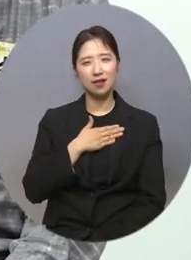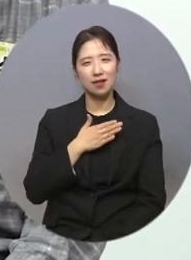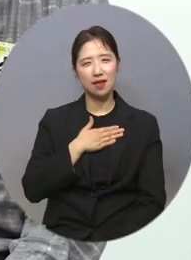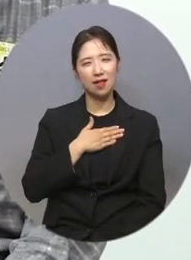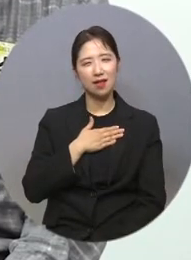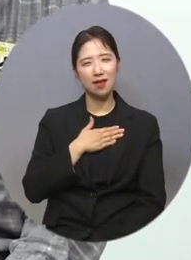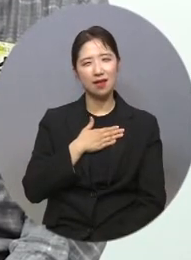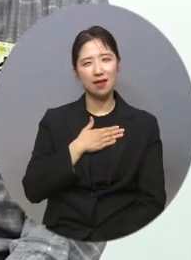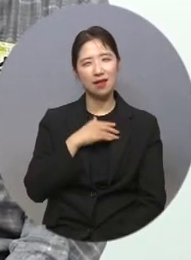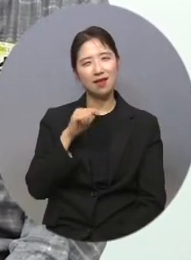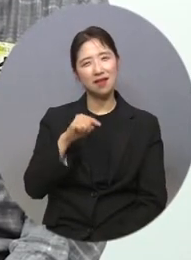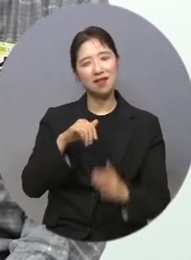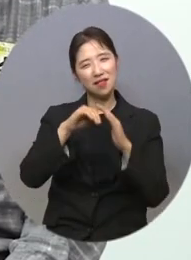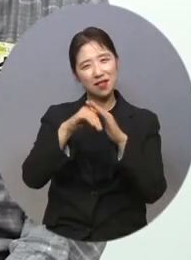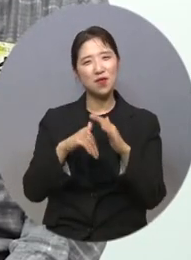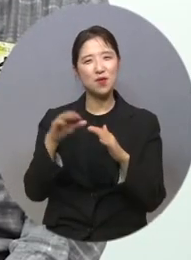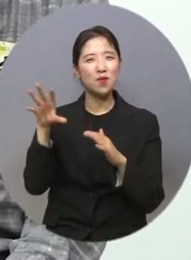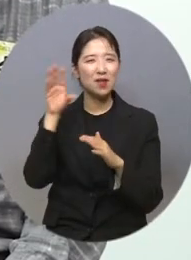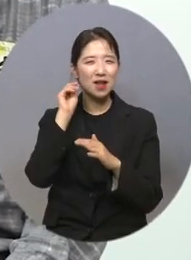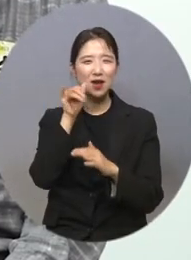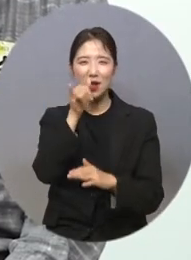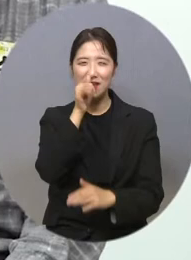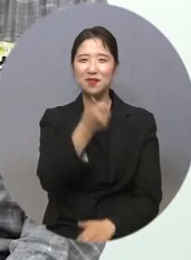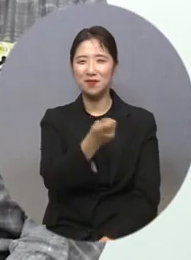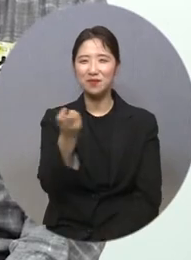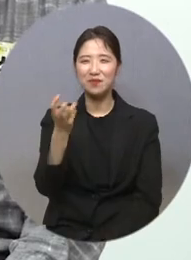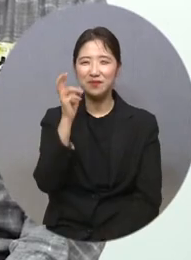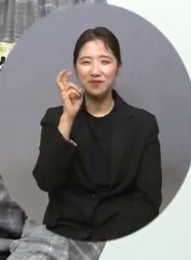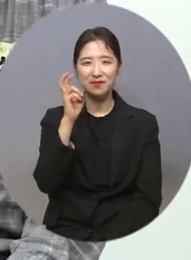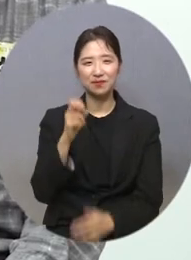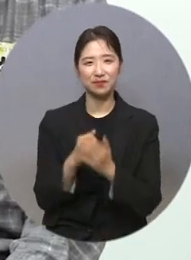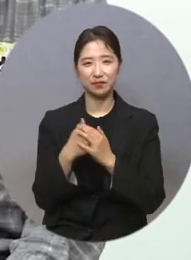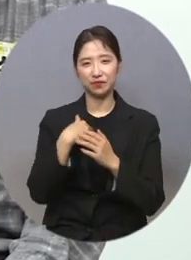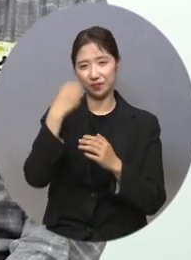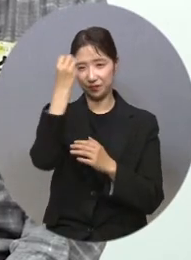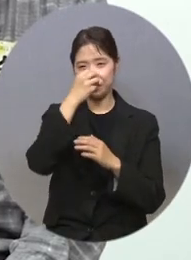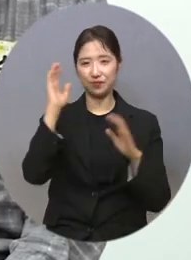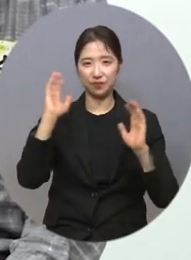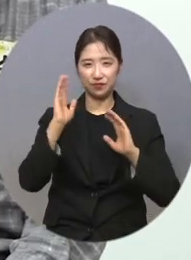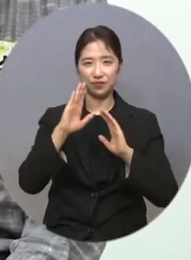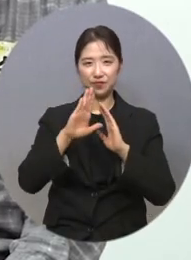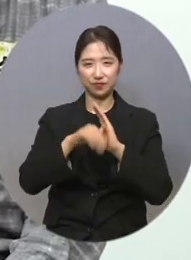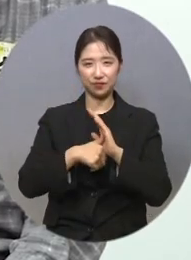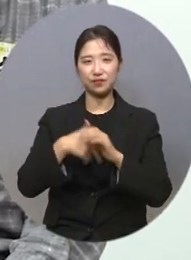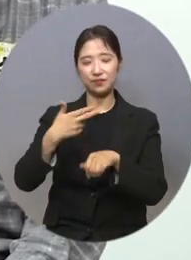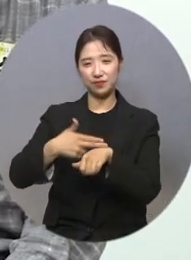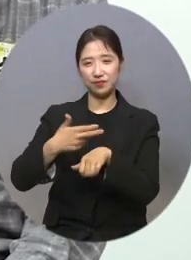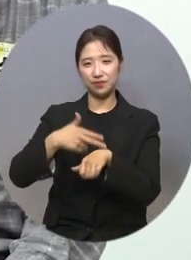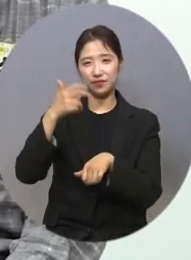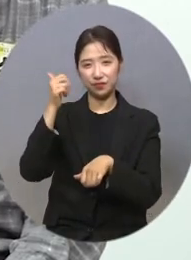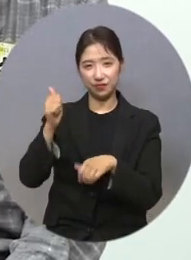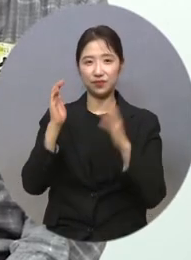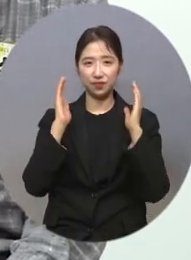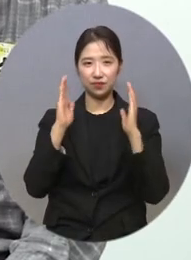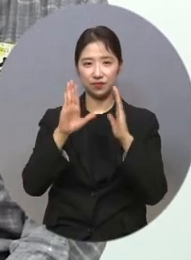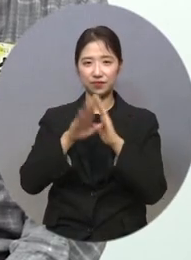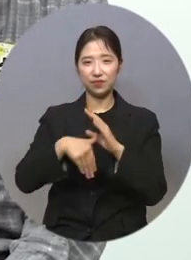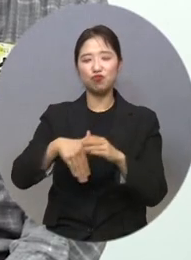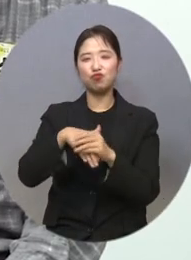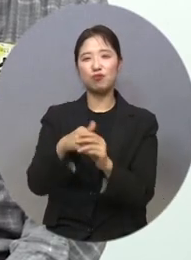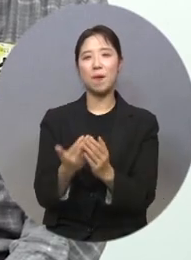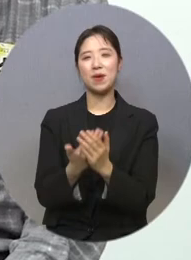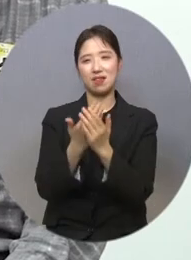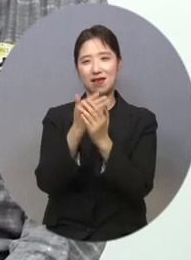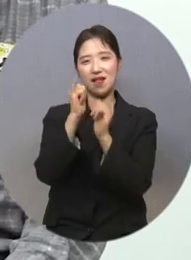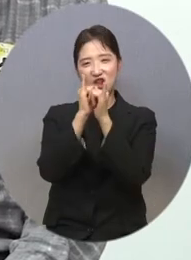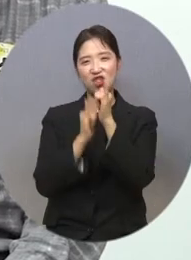제가 하는 얘기들 많이 들어보신 분들 아마 있을 거예요. 근데 저 고등학생 때도 선생님이 수업 시간에 막그뭐 문명